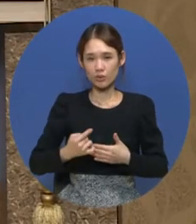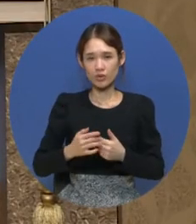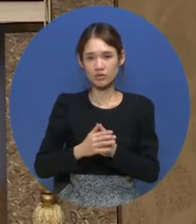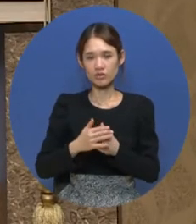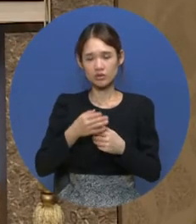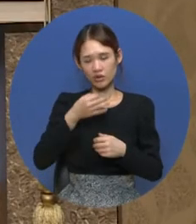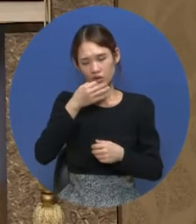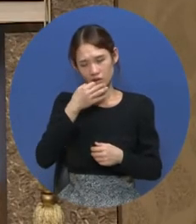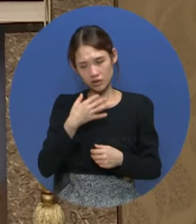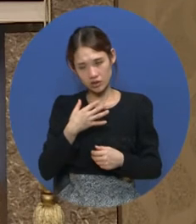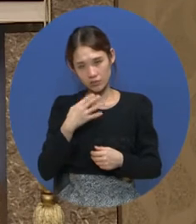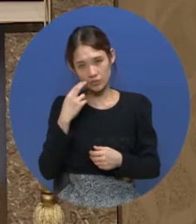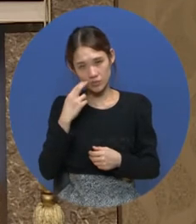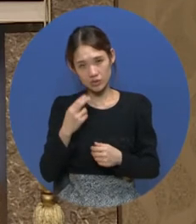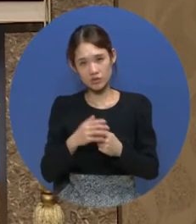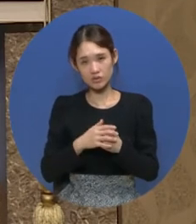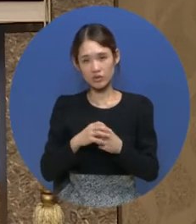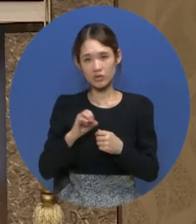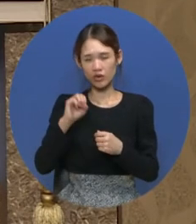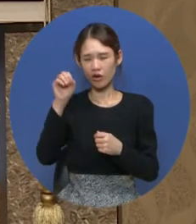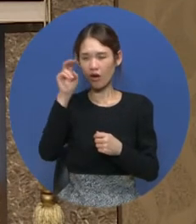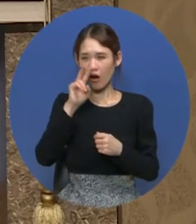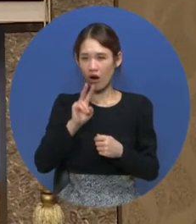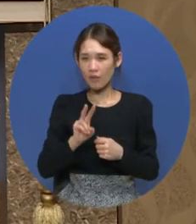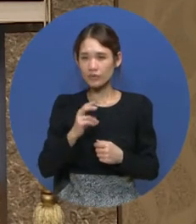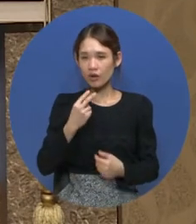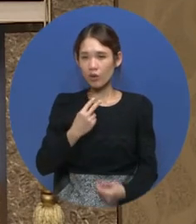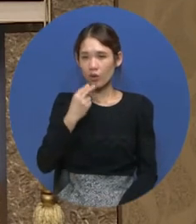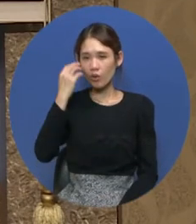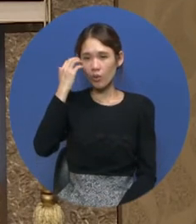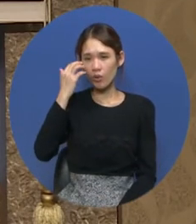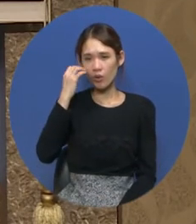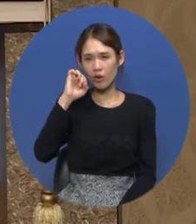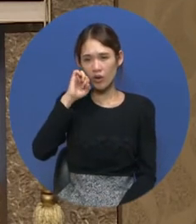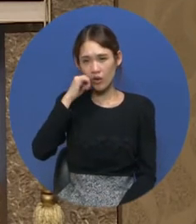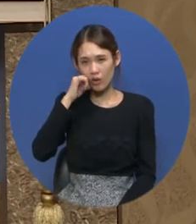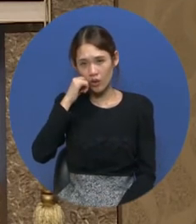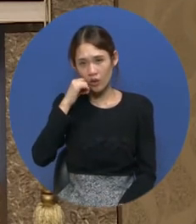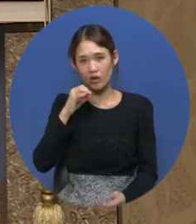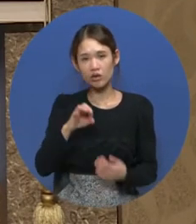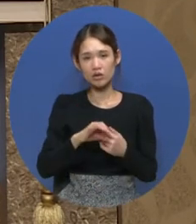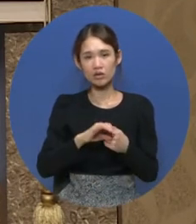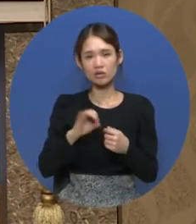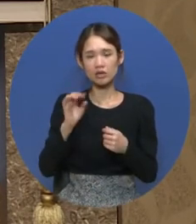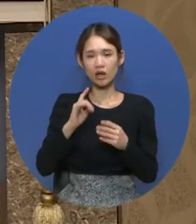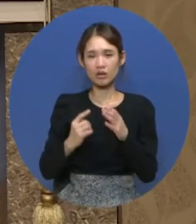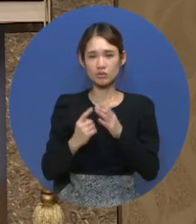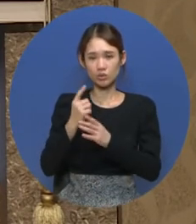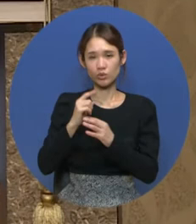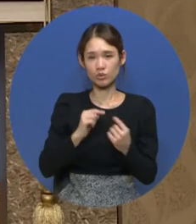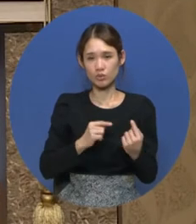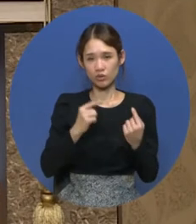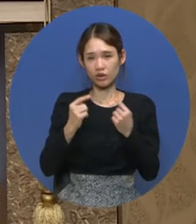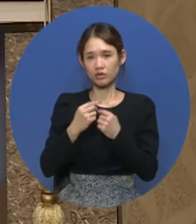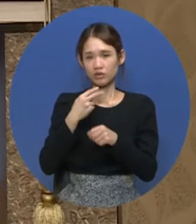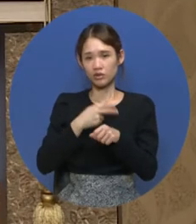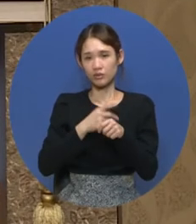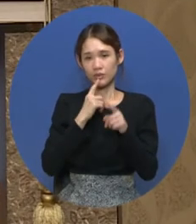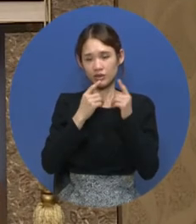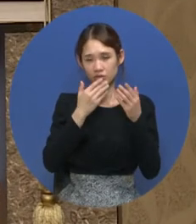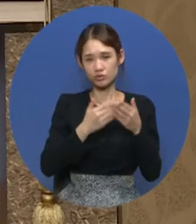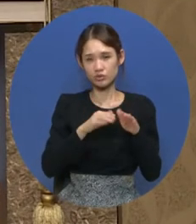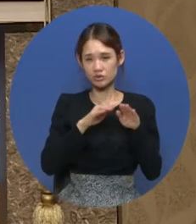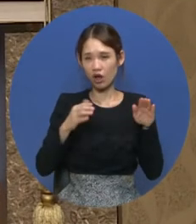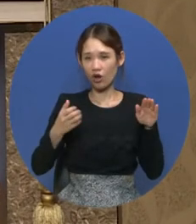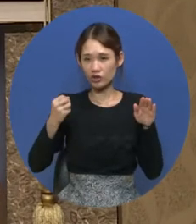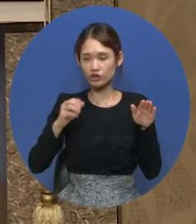심히 많이 듣거나 순간 역시 그 호흡이 곤란할 때는 약간 스스로 약간 높였다 가 선생님들의 말씀하시는 처방 기준에